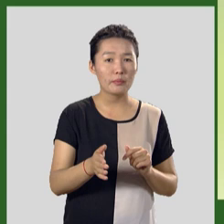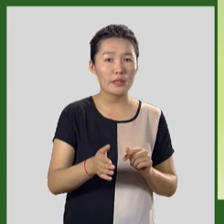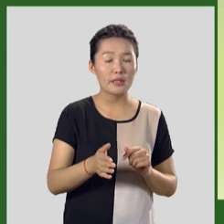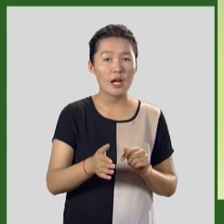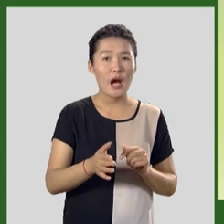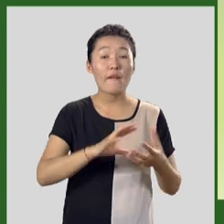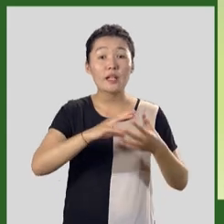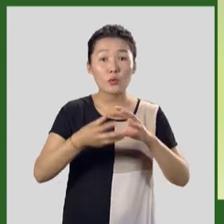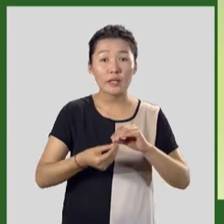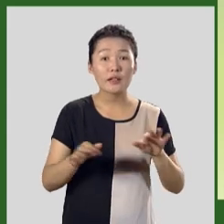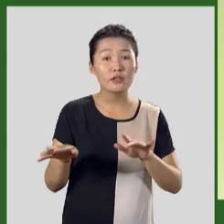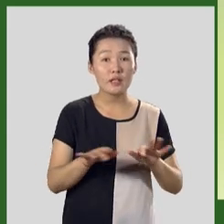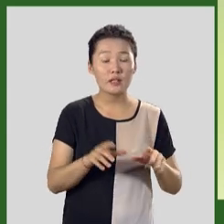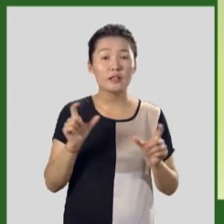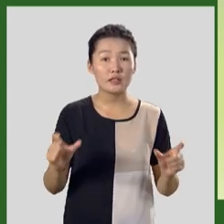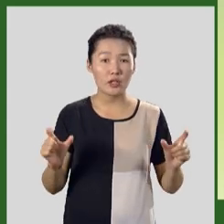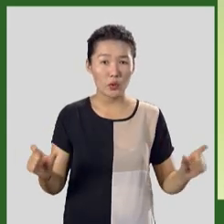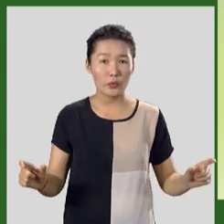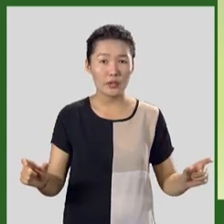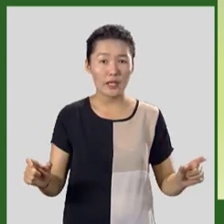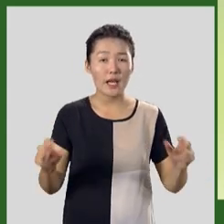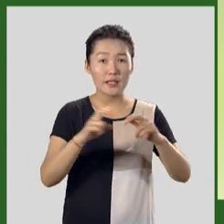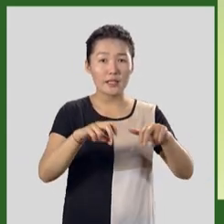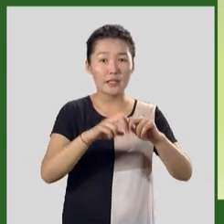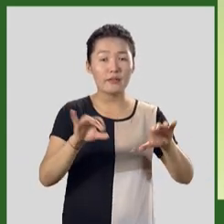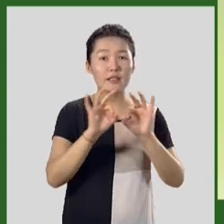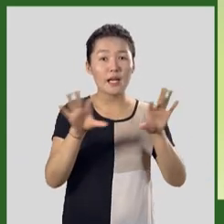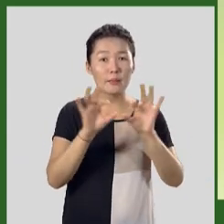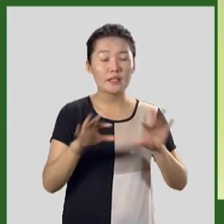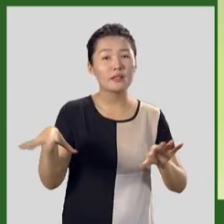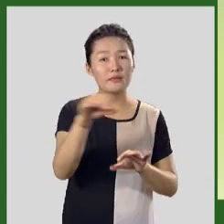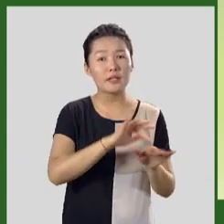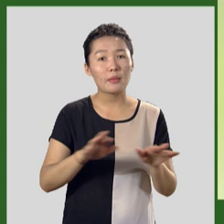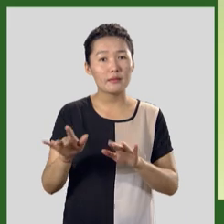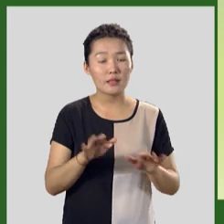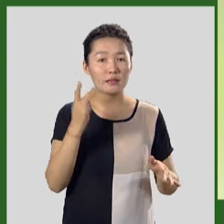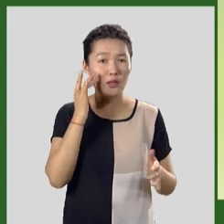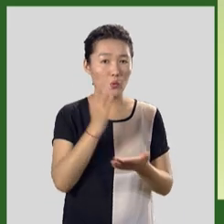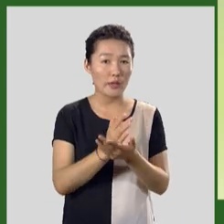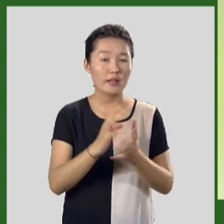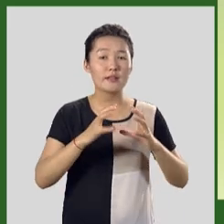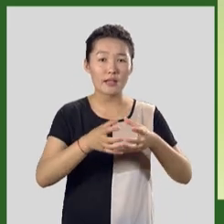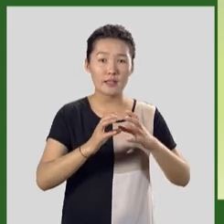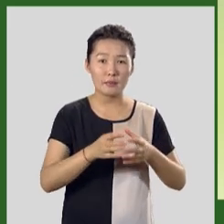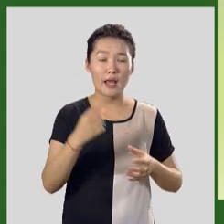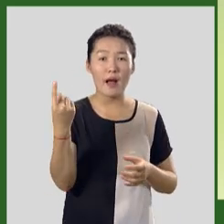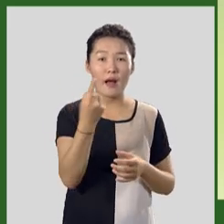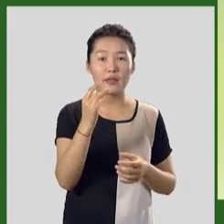людей, исследовать и объяснить все процессы, происходящие на Земле. Одна